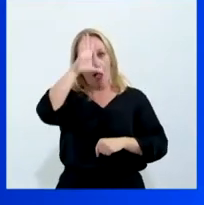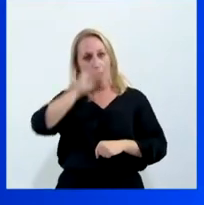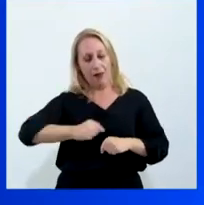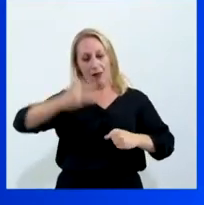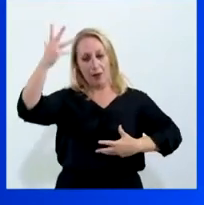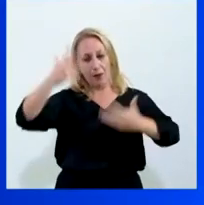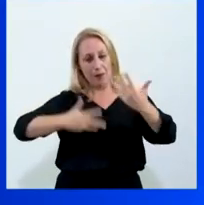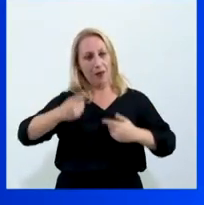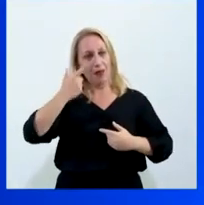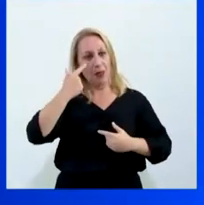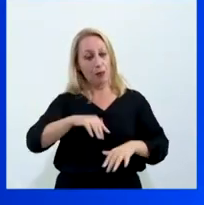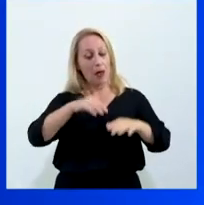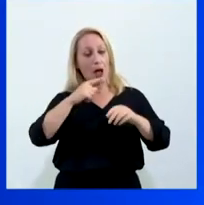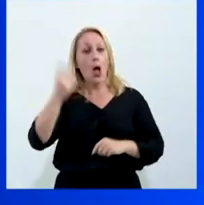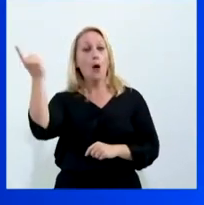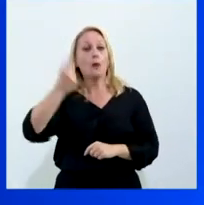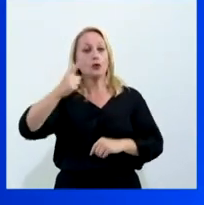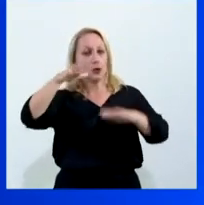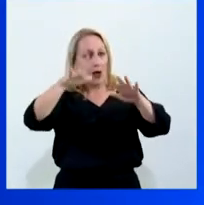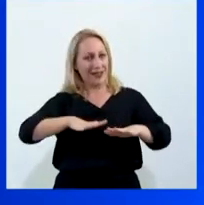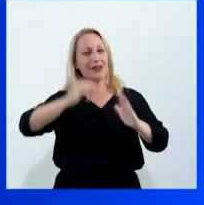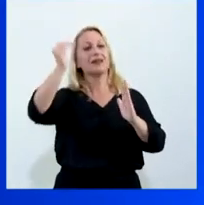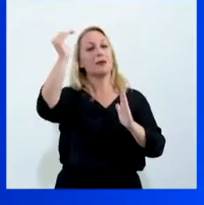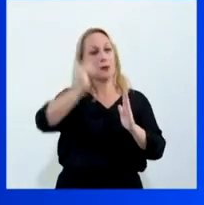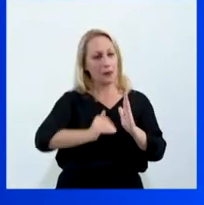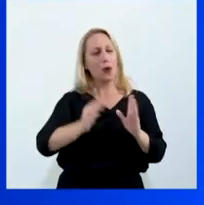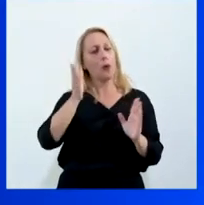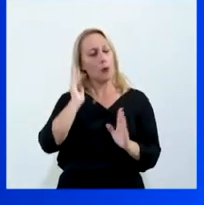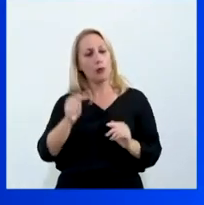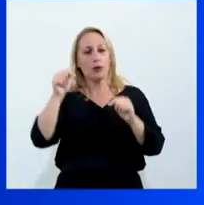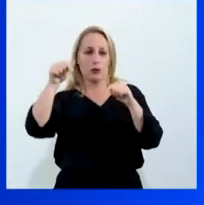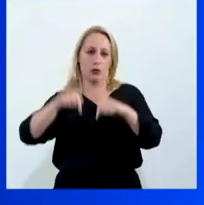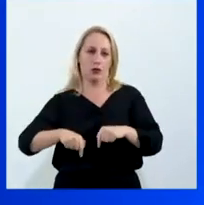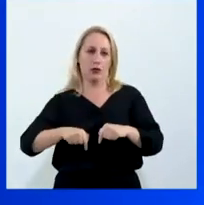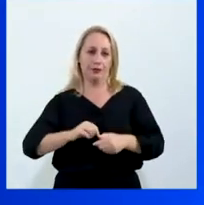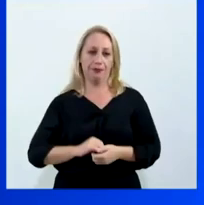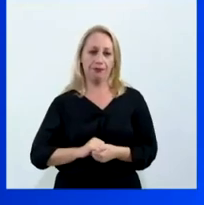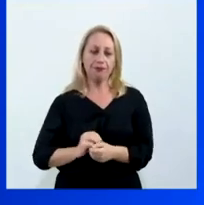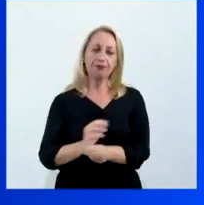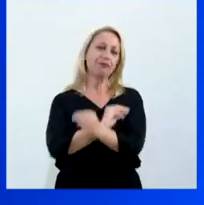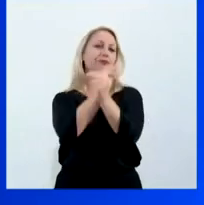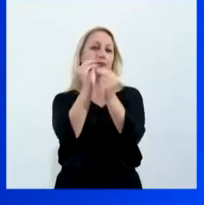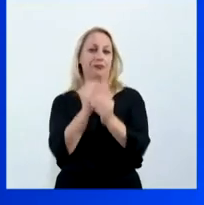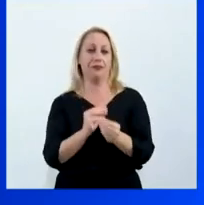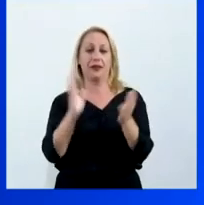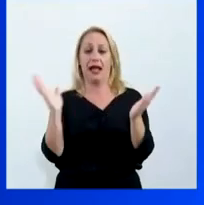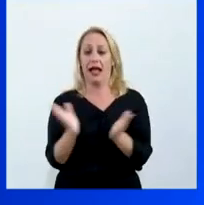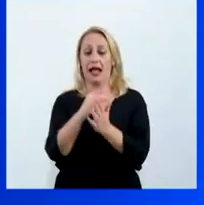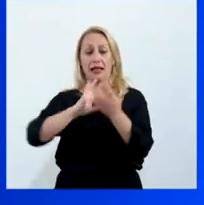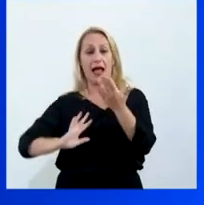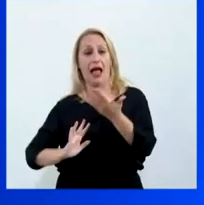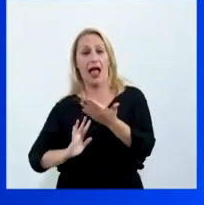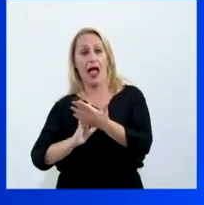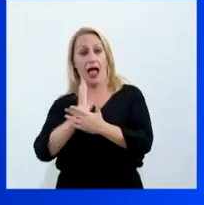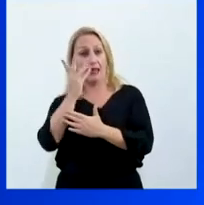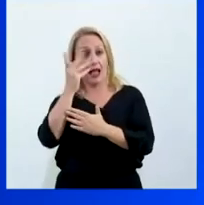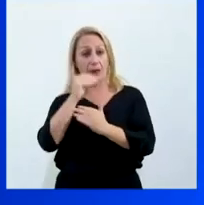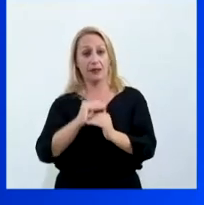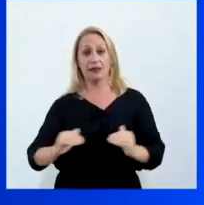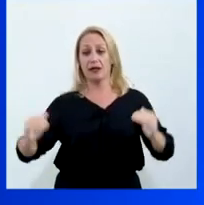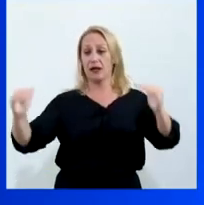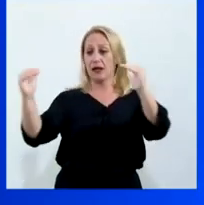αποκλιμάκωσης της ανεργίας. Κατά συνέπεια, μια ανάπτυξη με περισσότερη ισότητα ή με